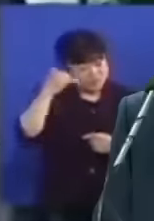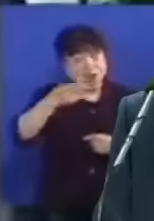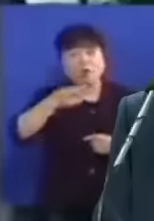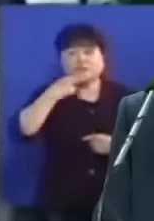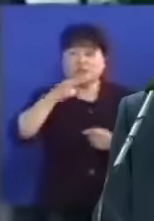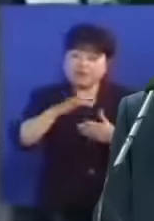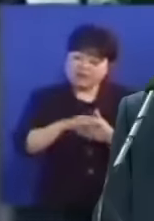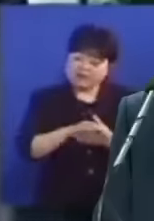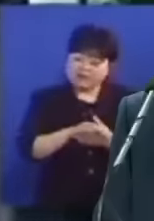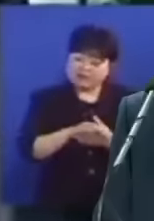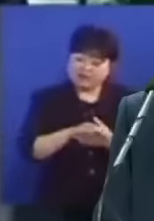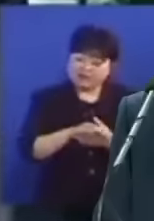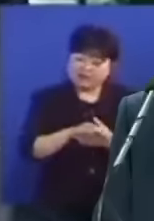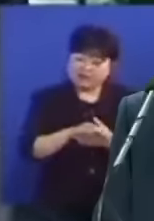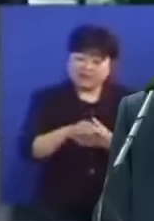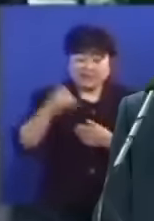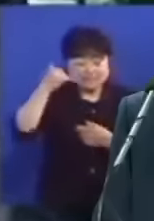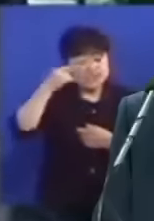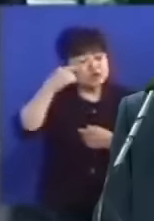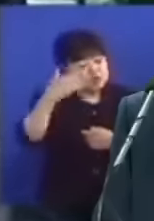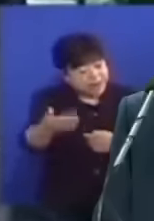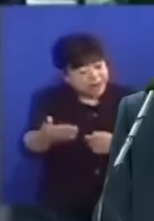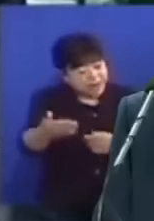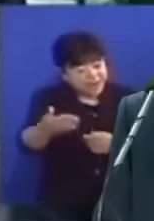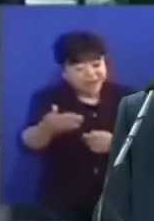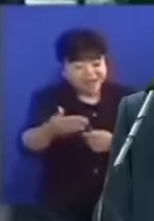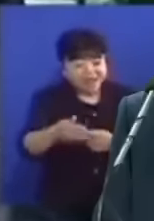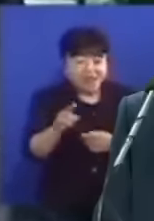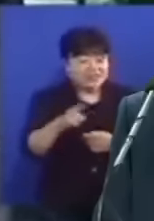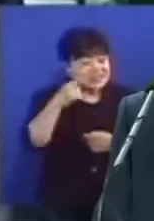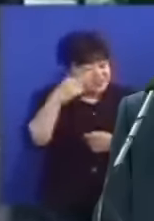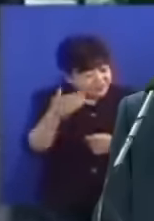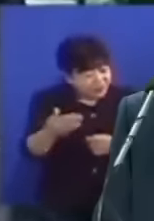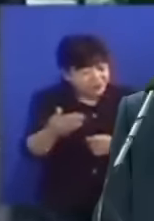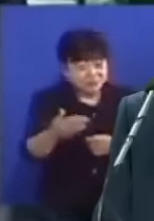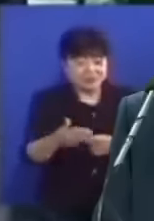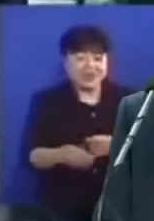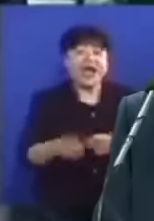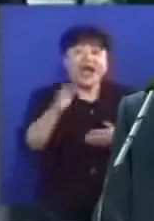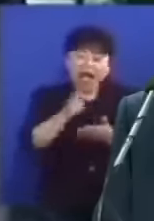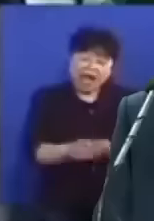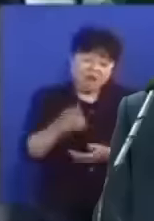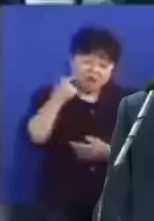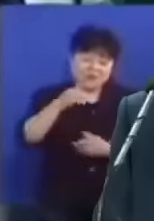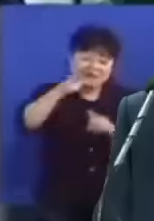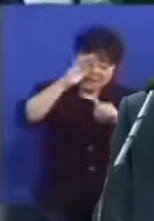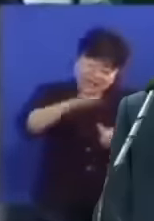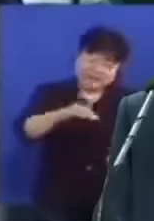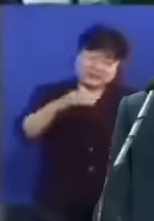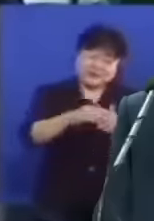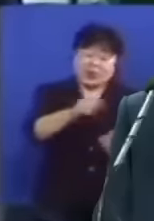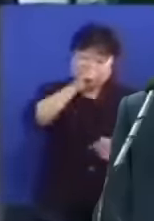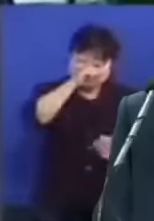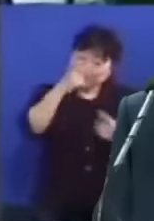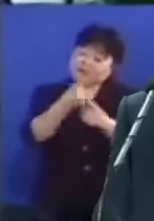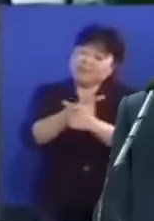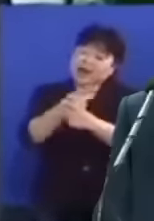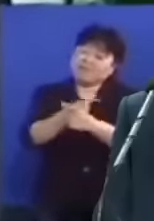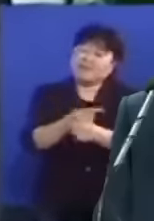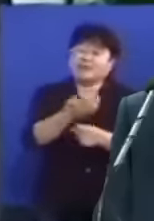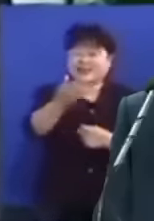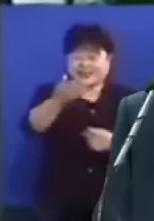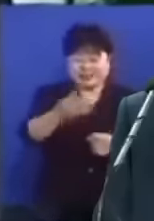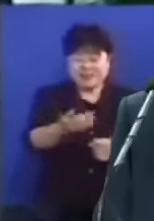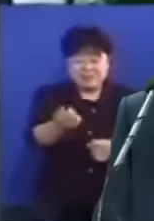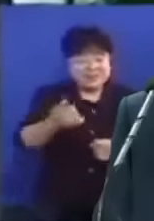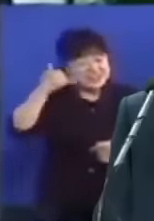없어요. 꼭 내가 연락을 해야 됩니다. 어떻게 됩니까? 아유 그날 안수받고 난 다음 많이 좋아졌어요. 좀 일찍이